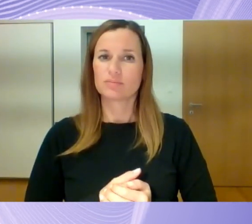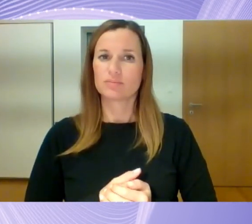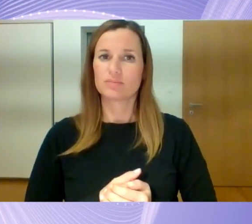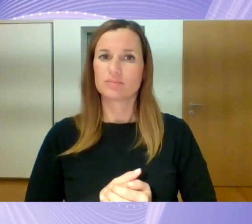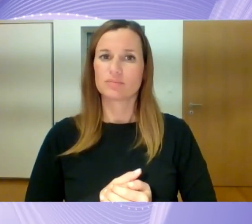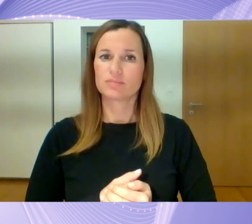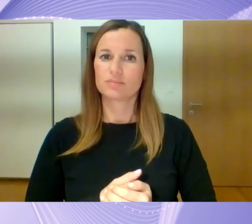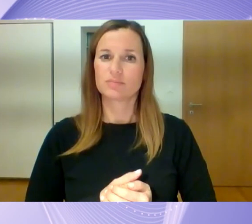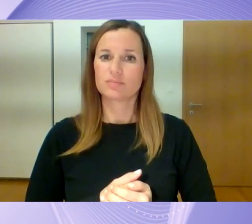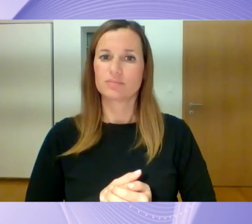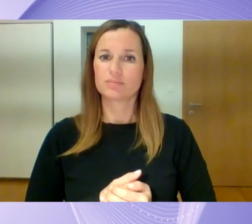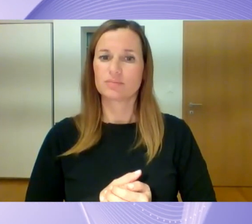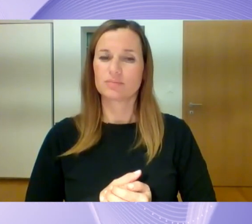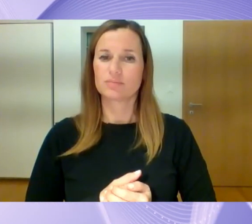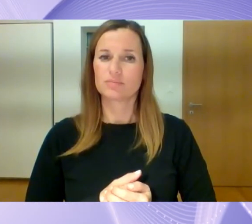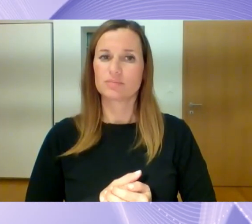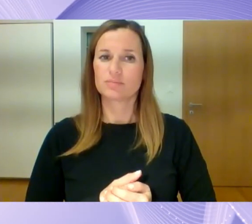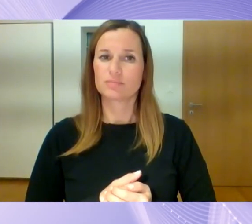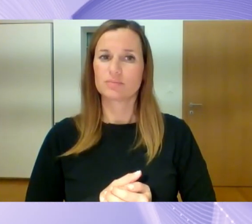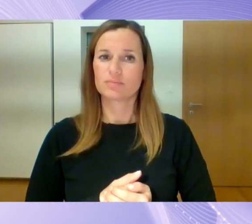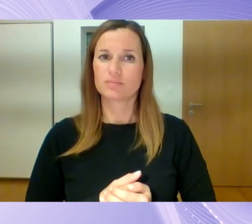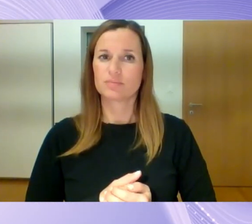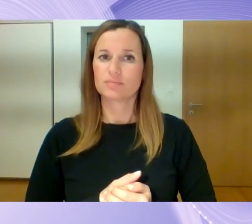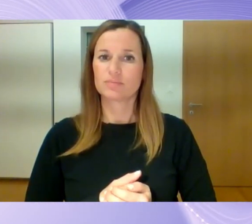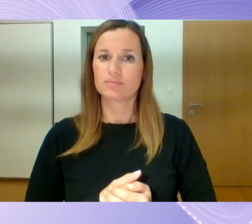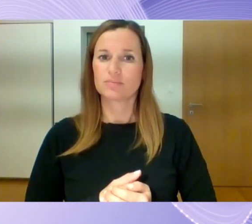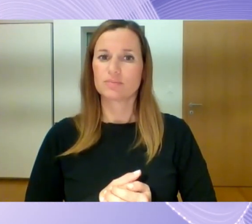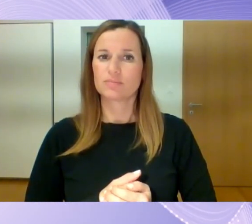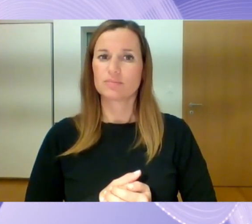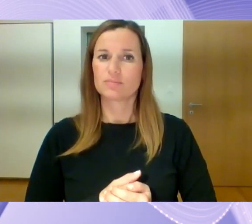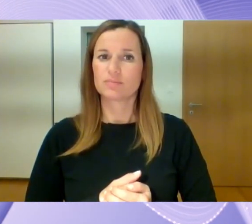tako. In gremo dol.